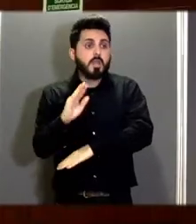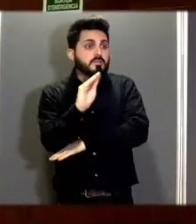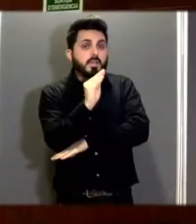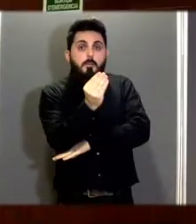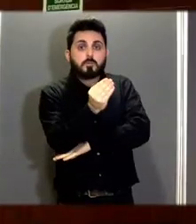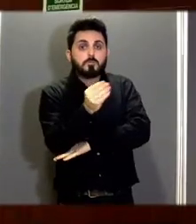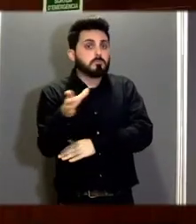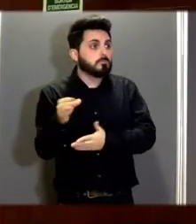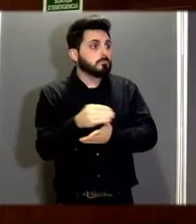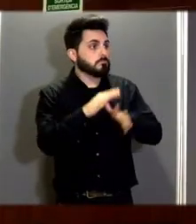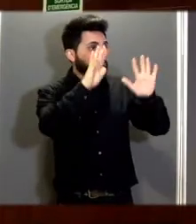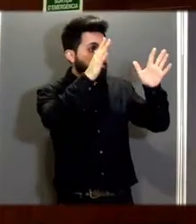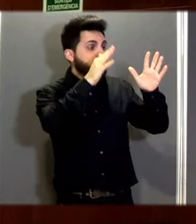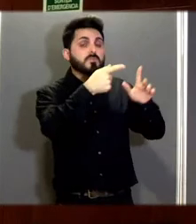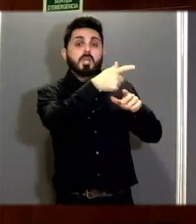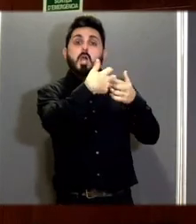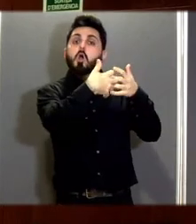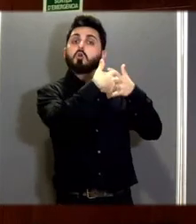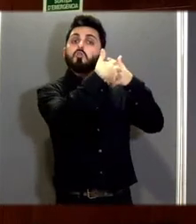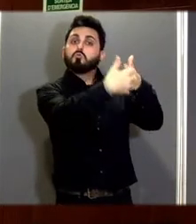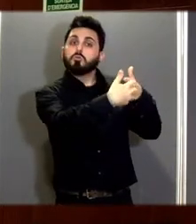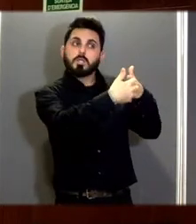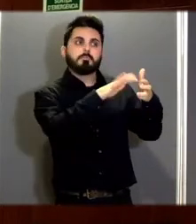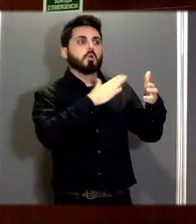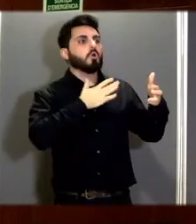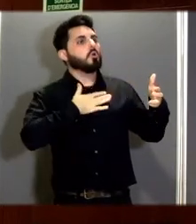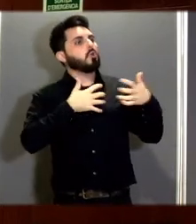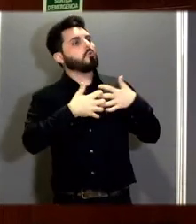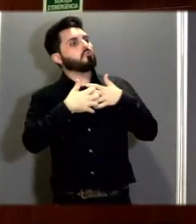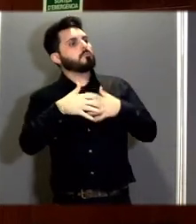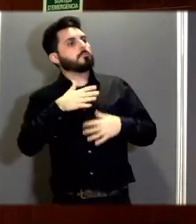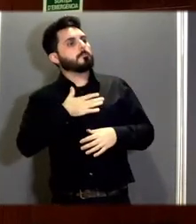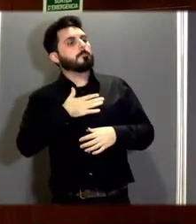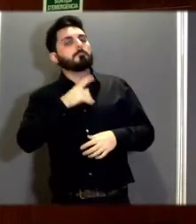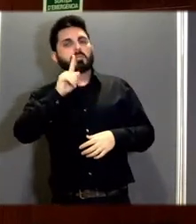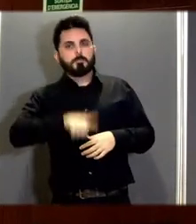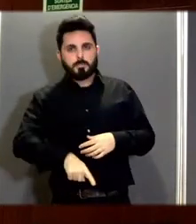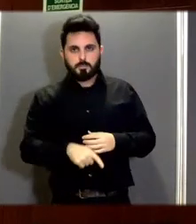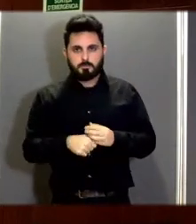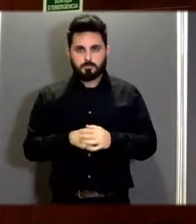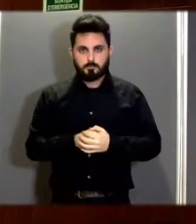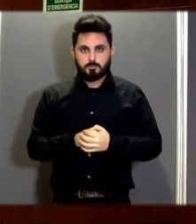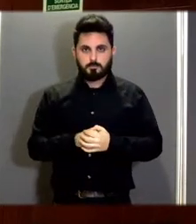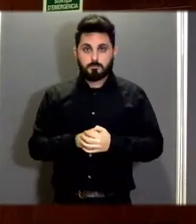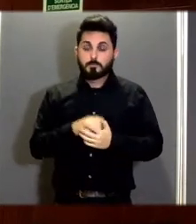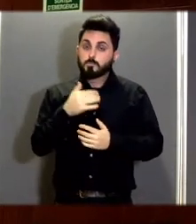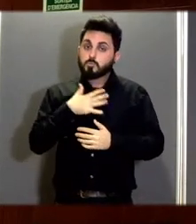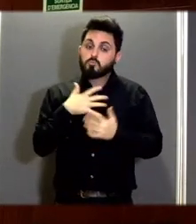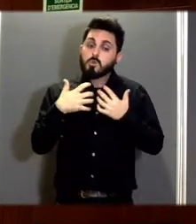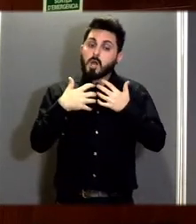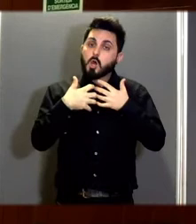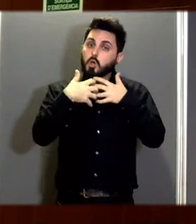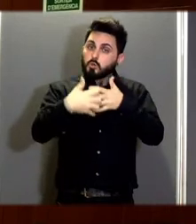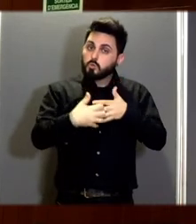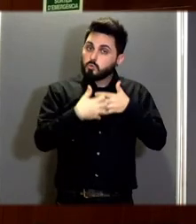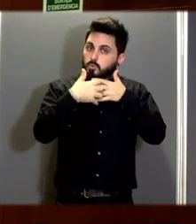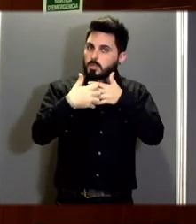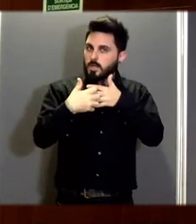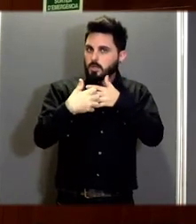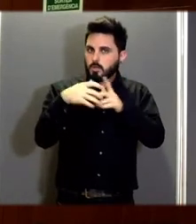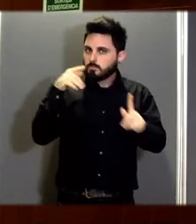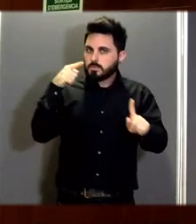i aquesta lluita que anaven a fer també era la seva, i aquesta lluita que també, i ja ho sabien, que consistia també en fer